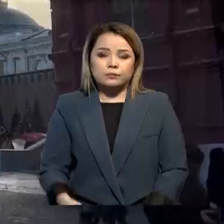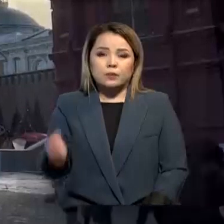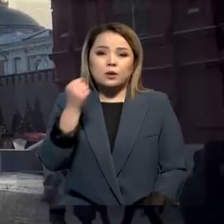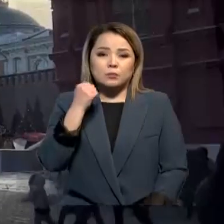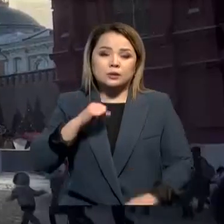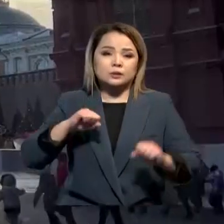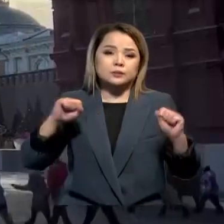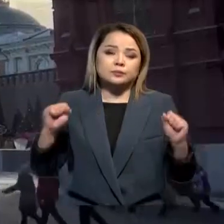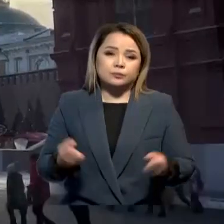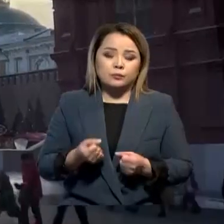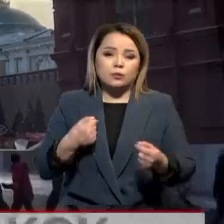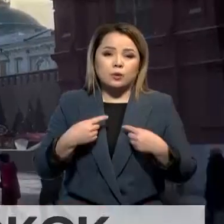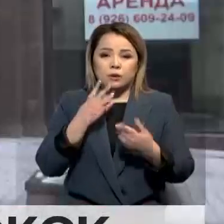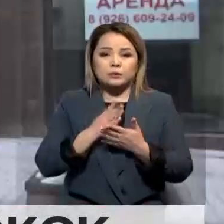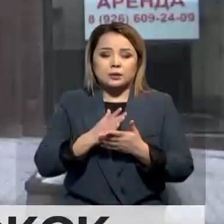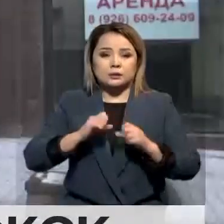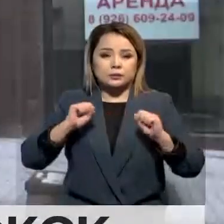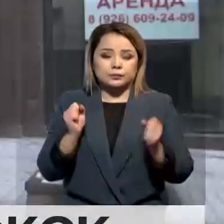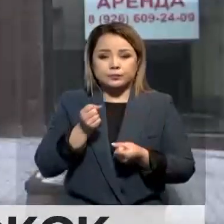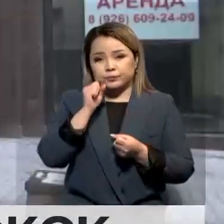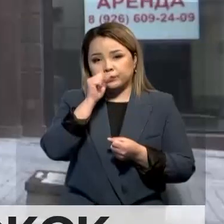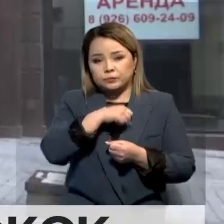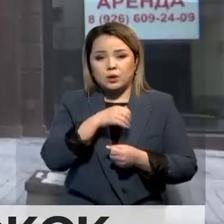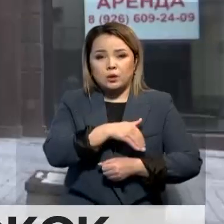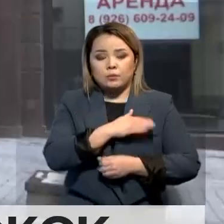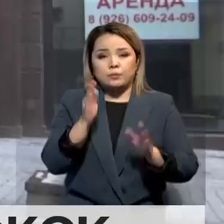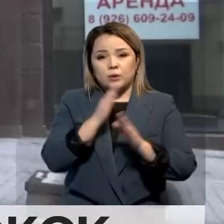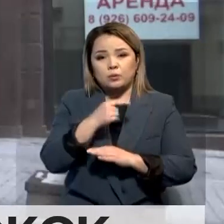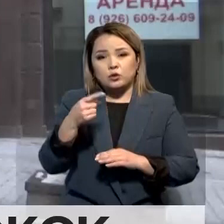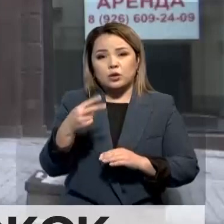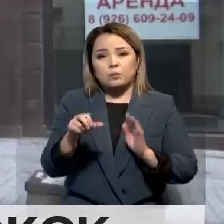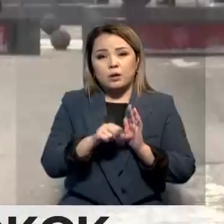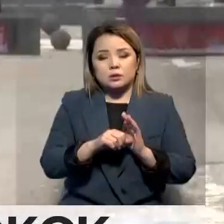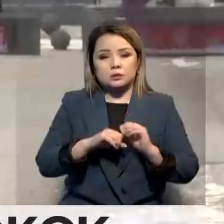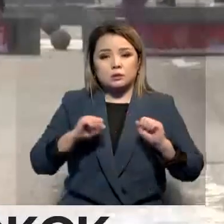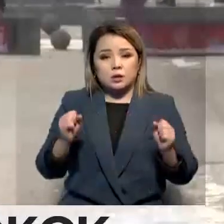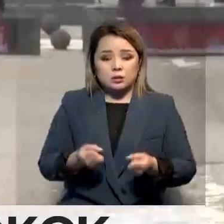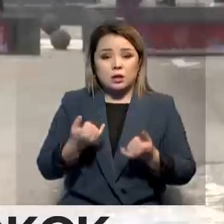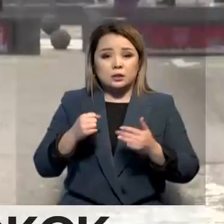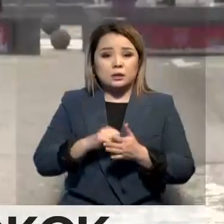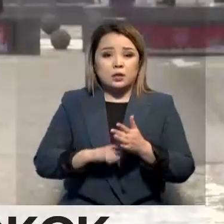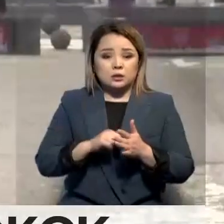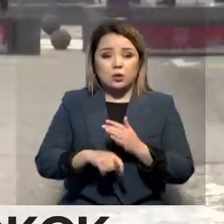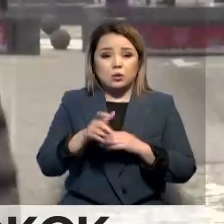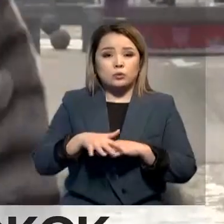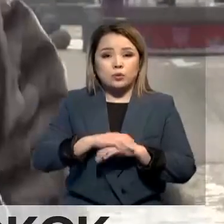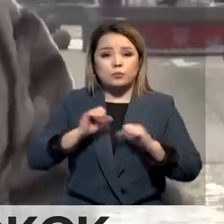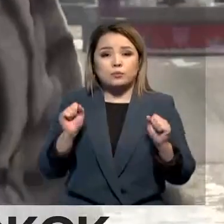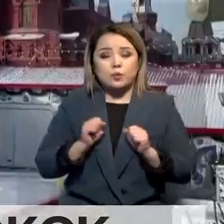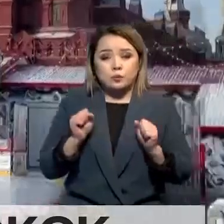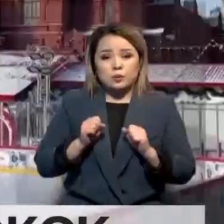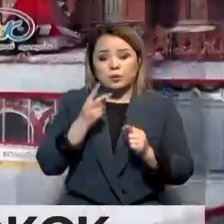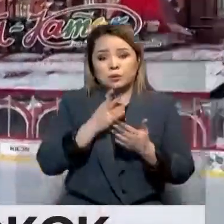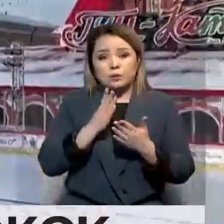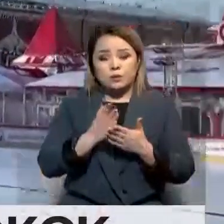Мәскеуде қыс қаһарына мінді. Қалада аяз күшейіп, ауа температурасы минус 26 градусқа түсті. Соның салдарынан жұрт тоңып бүрсен қағып